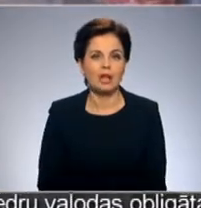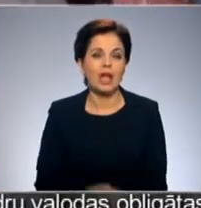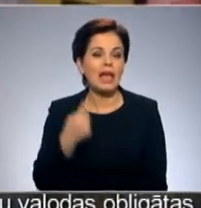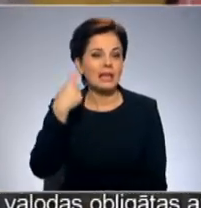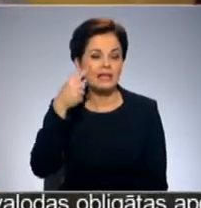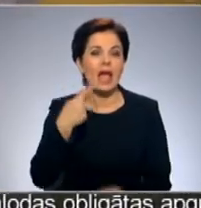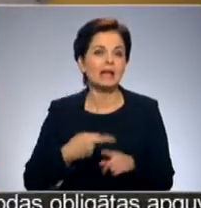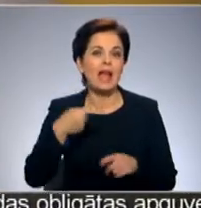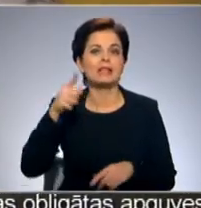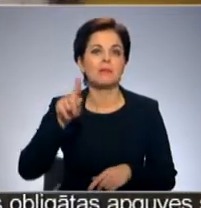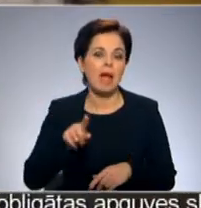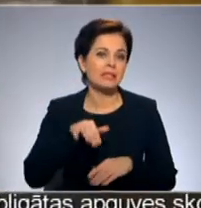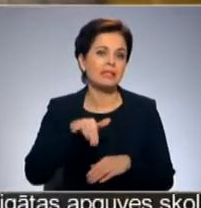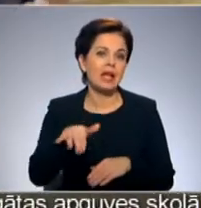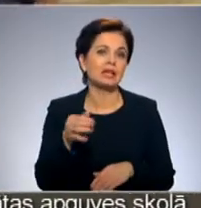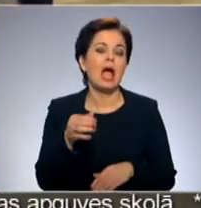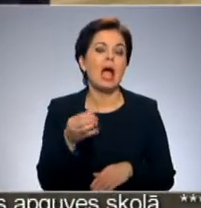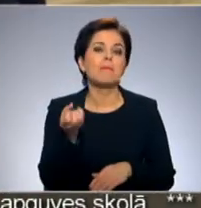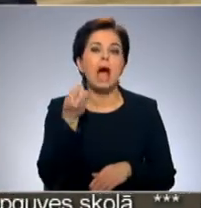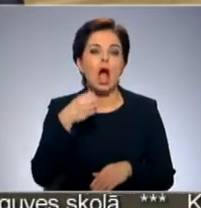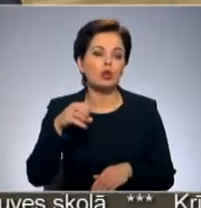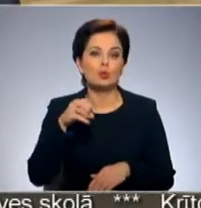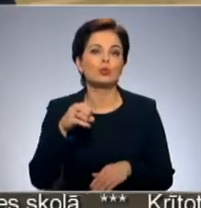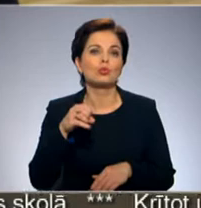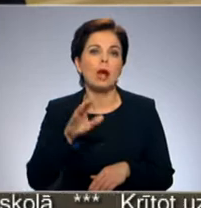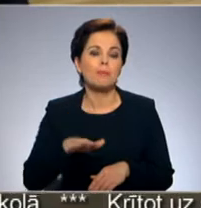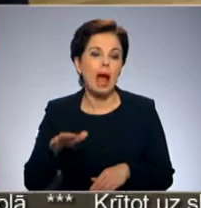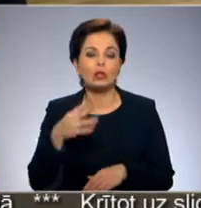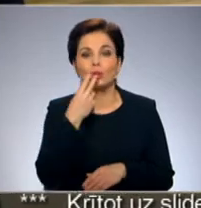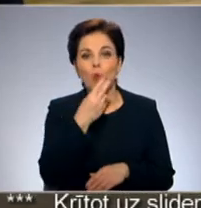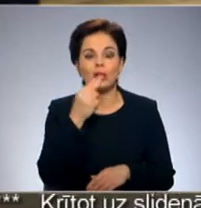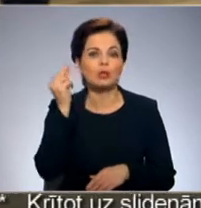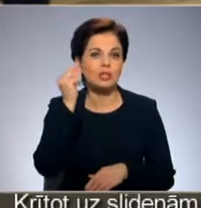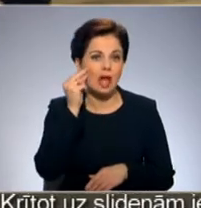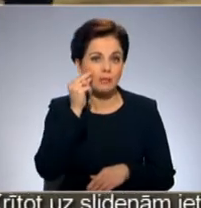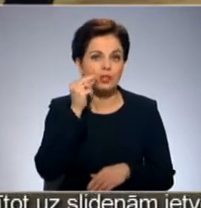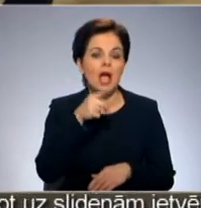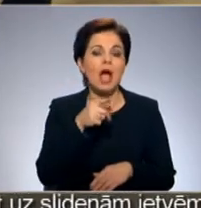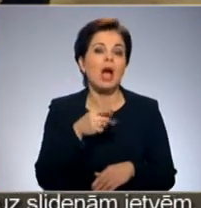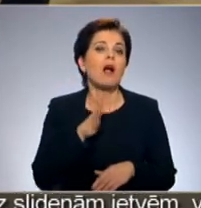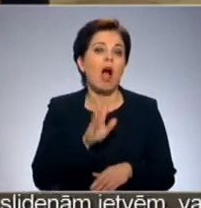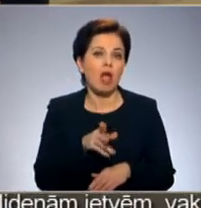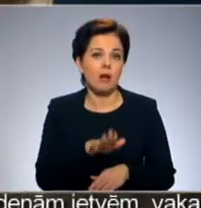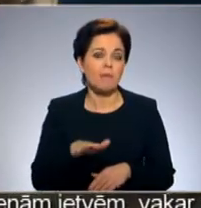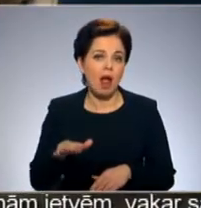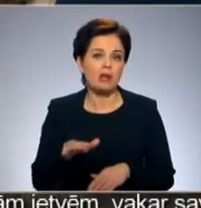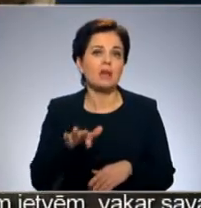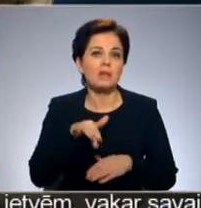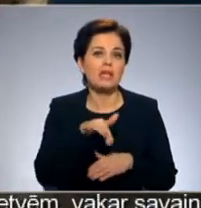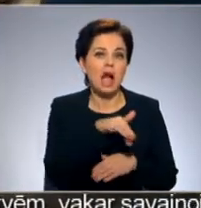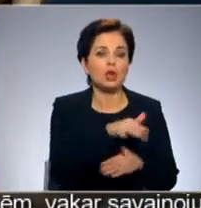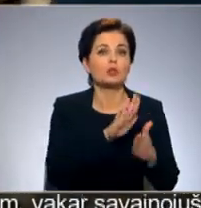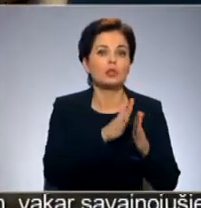Ideja reiz mēnesī doties pie bērndārza bērniem, nolūkot kādā seminārā. Iemesls pavisam vienkārši. Nu, kā lai bērns tiek uz bibliotēku